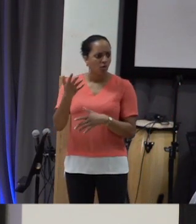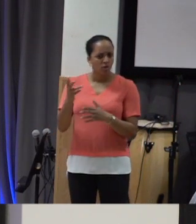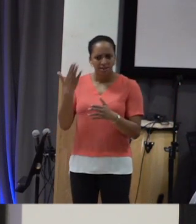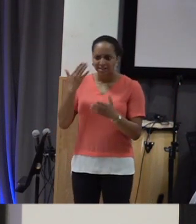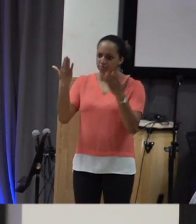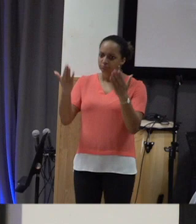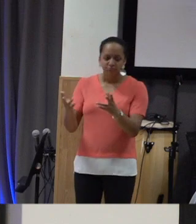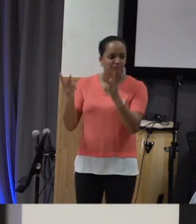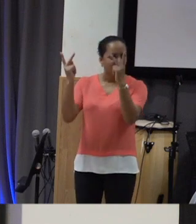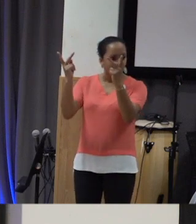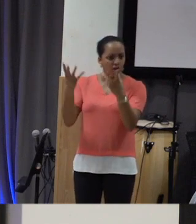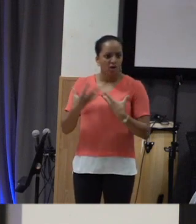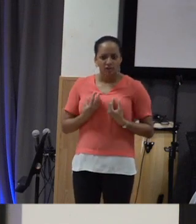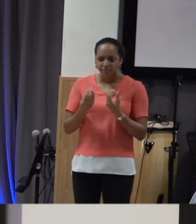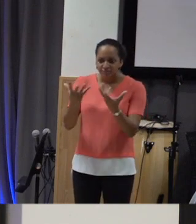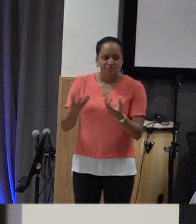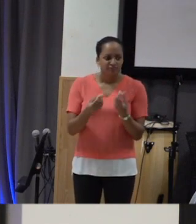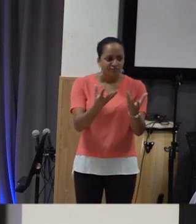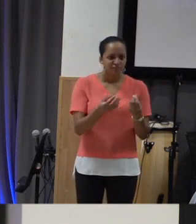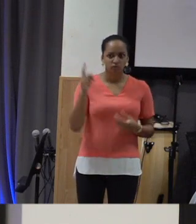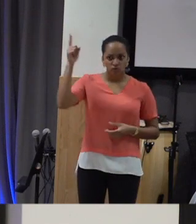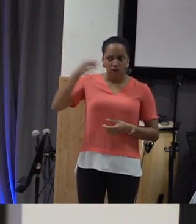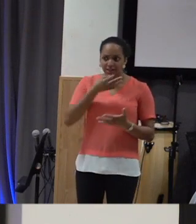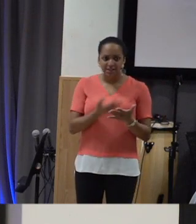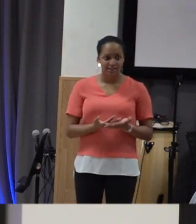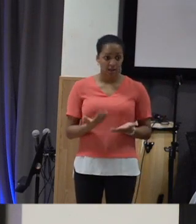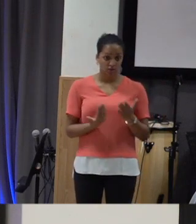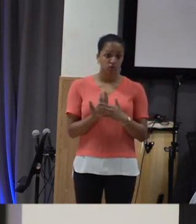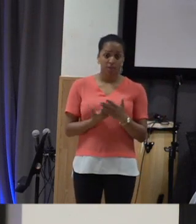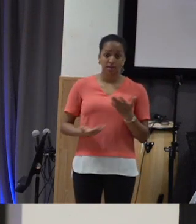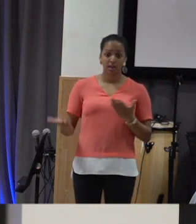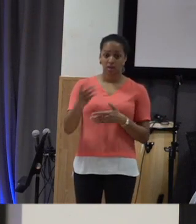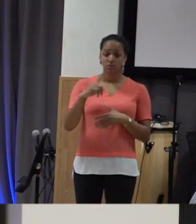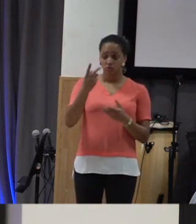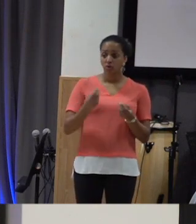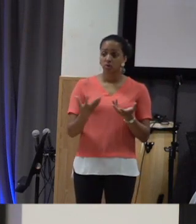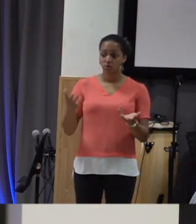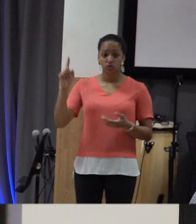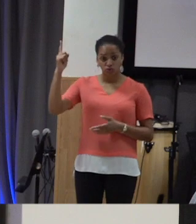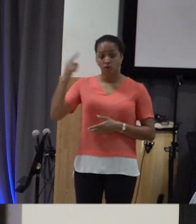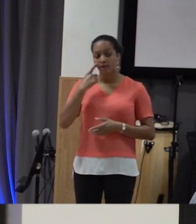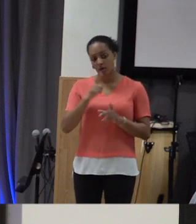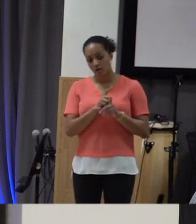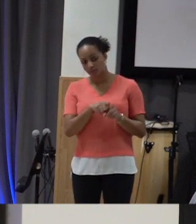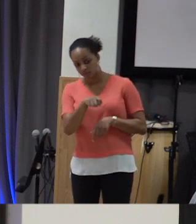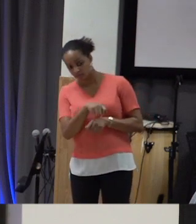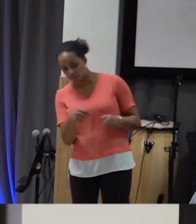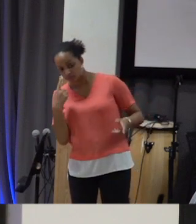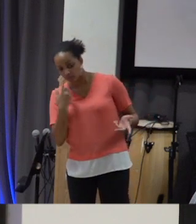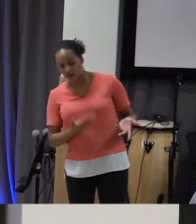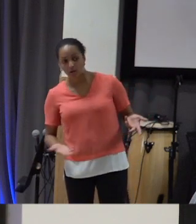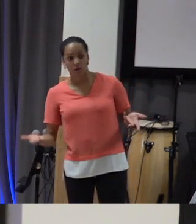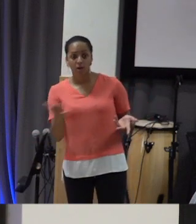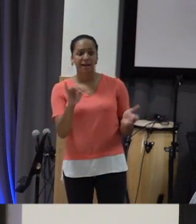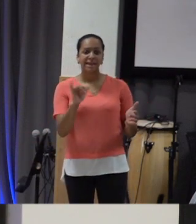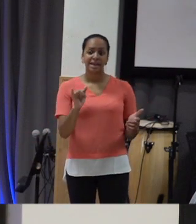tu es serviteur de tous comme Jésus te l'a enseigné? Dieu te met à l'épreuve ce matin, mon frère, ma sœur. Il te teste. La balle est dans